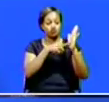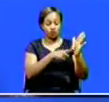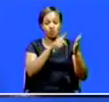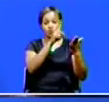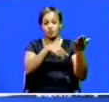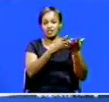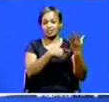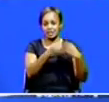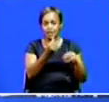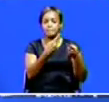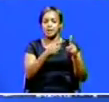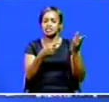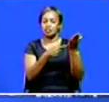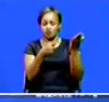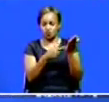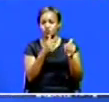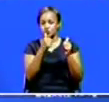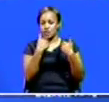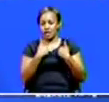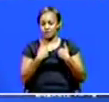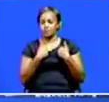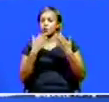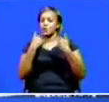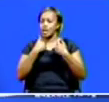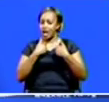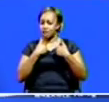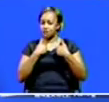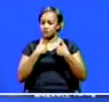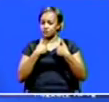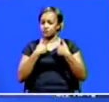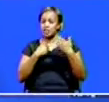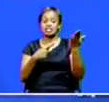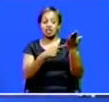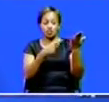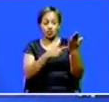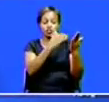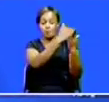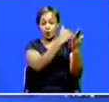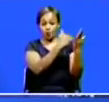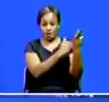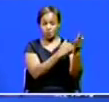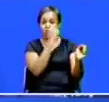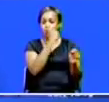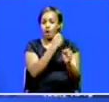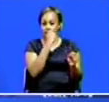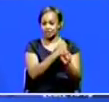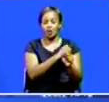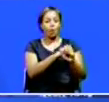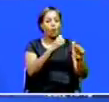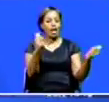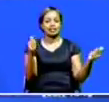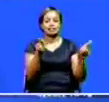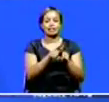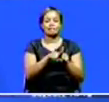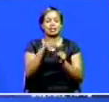teknolojia ingewafaa. Na hiyo application ambayo inaitwa Sokolima inafanya kazi kama huu ubao ambao uko nyuma